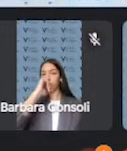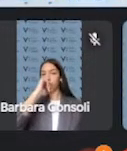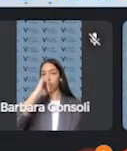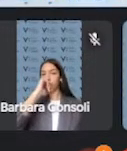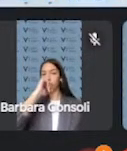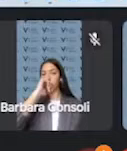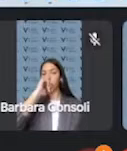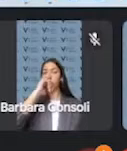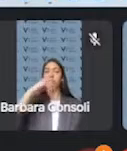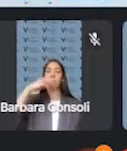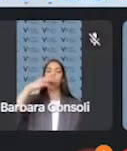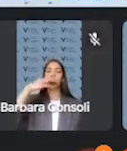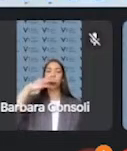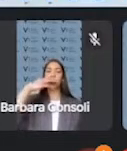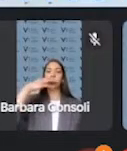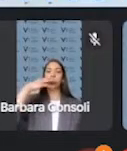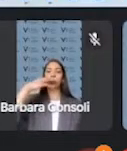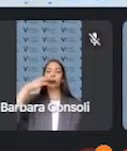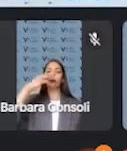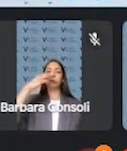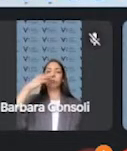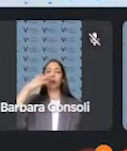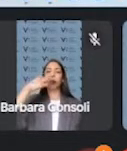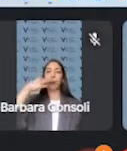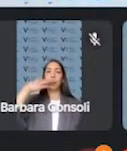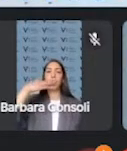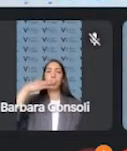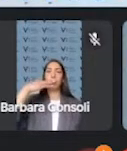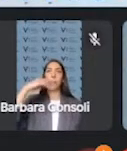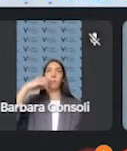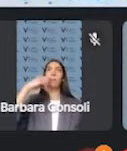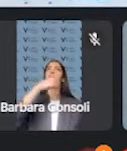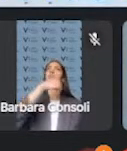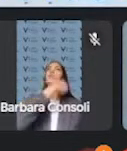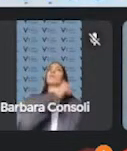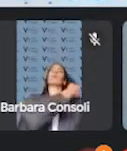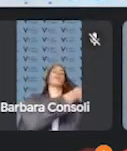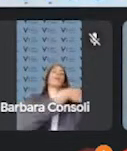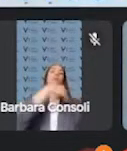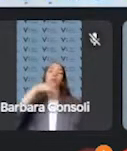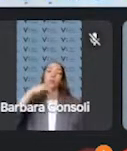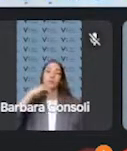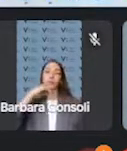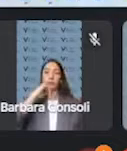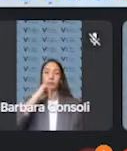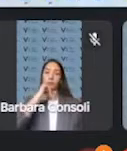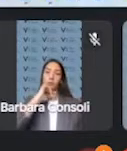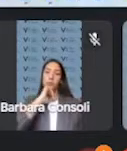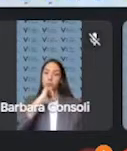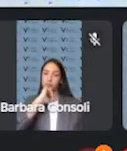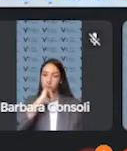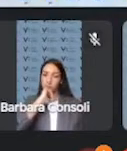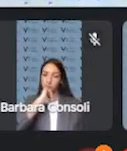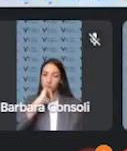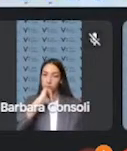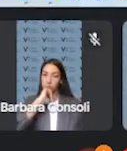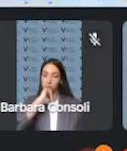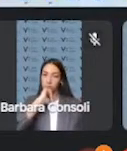Lisbona, ovviamente. Ho caricato un esempio per quanto riguarda la Francia, a Nizza, la